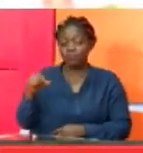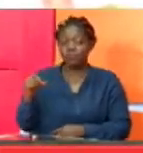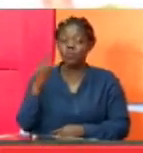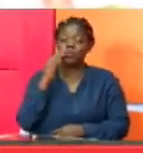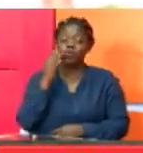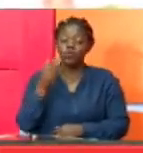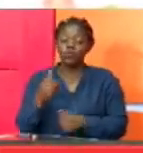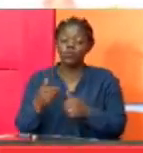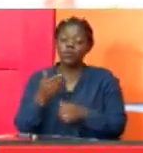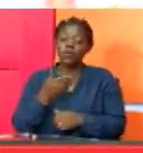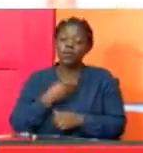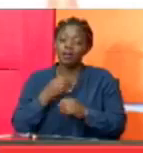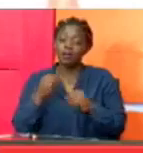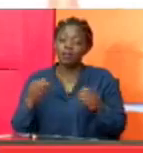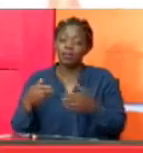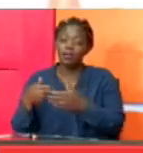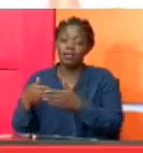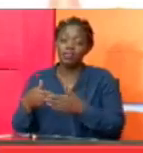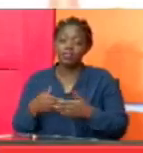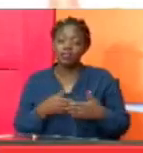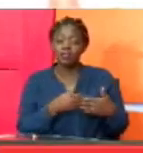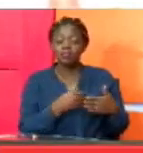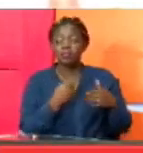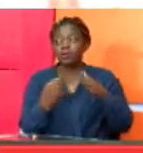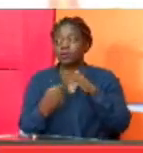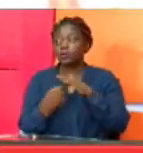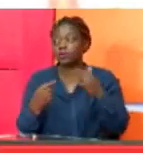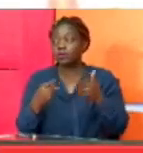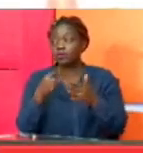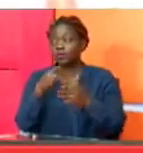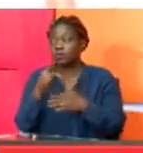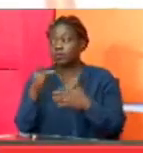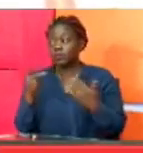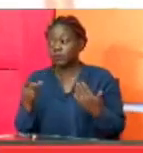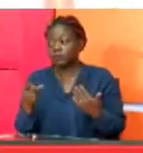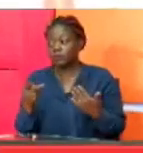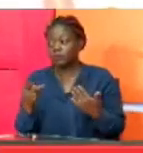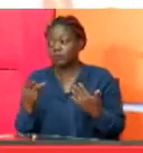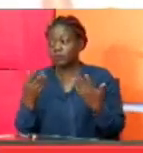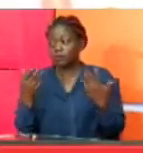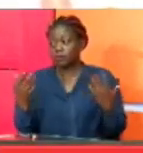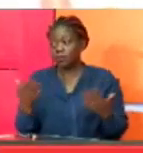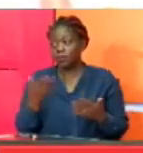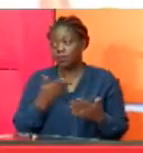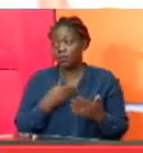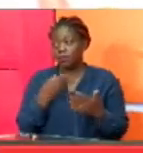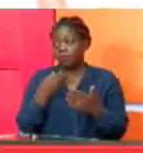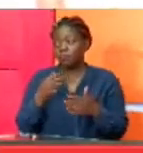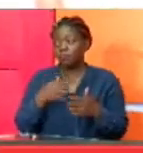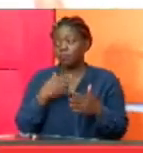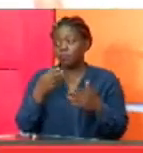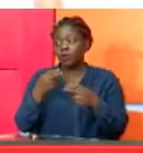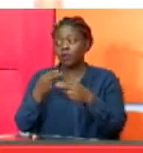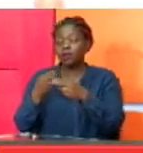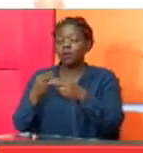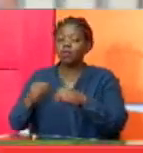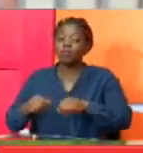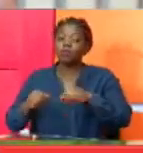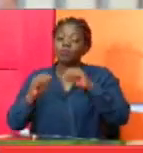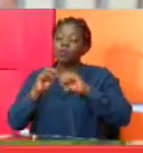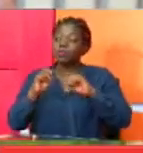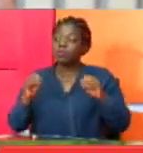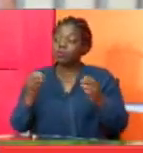sizirina. Omwana atugedagala nzaabu lweddagala kyokka nzanywa sente zigweddagala kyokka sente zirina mukama bange zirina saba